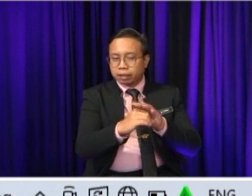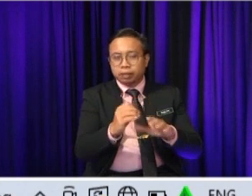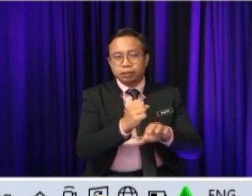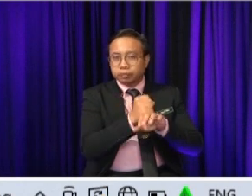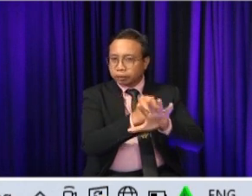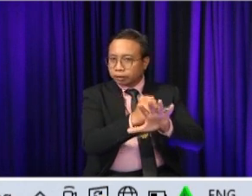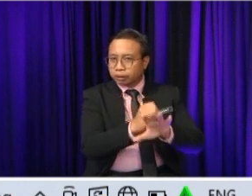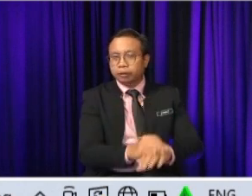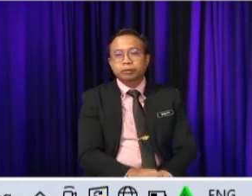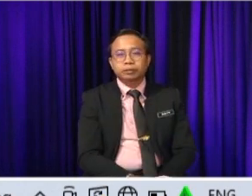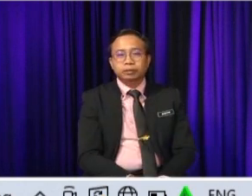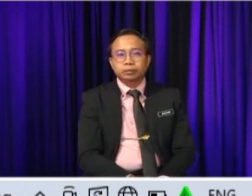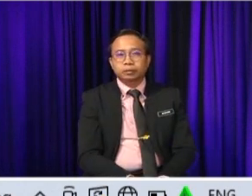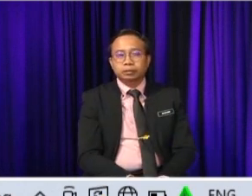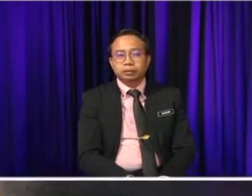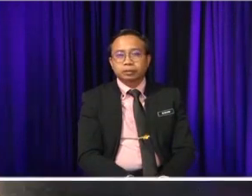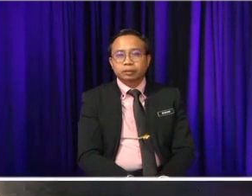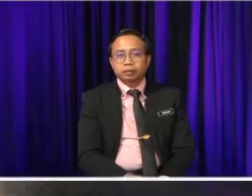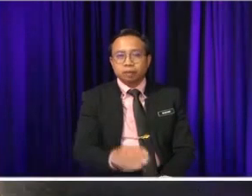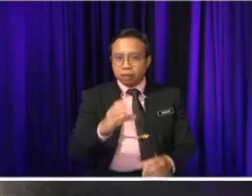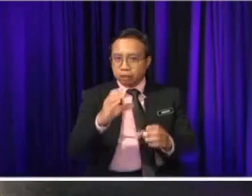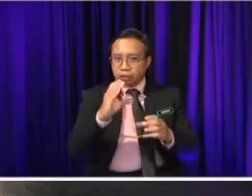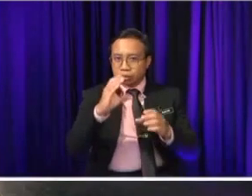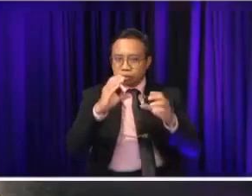ada yang belakangnya